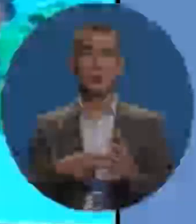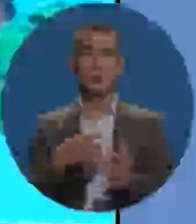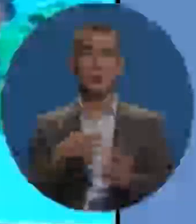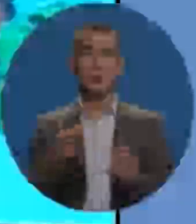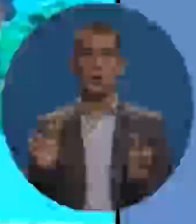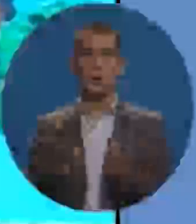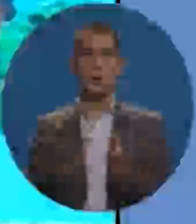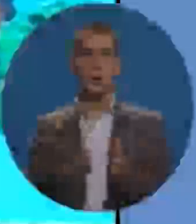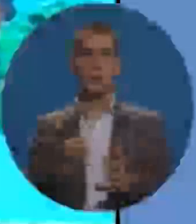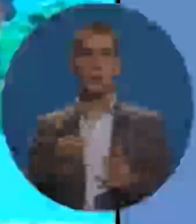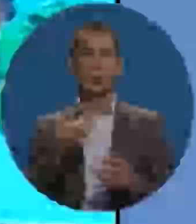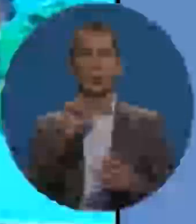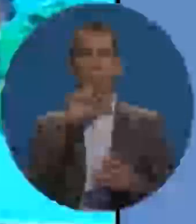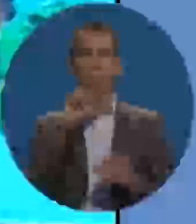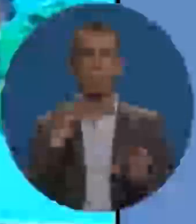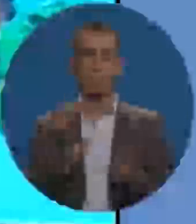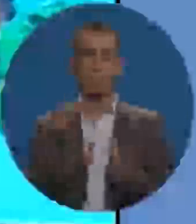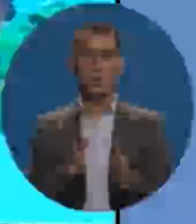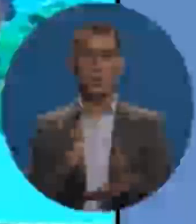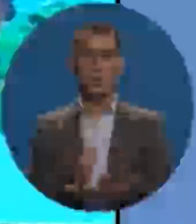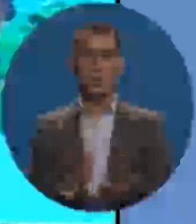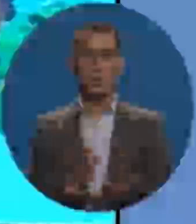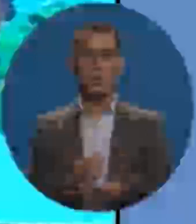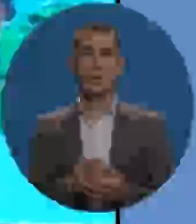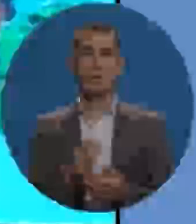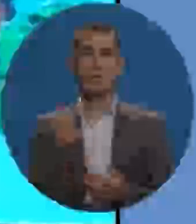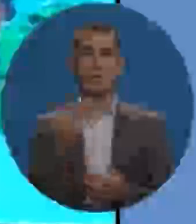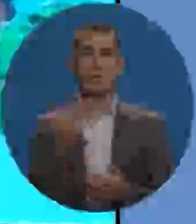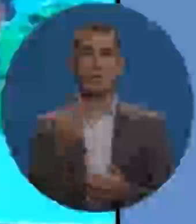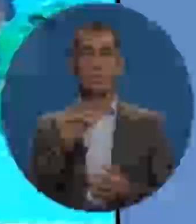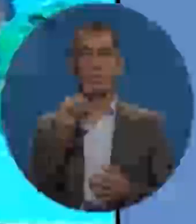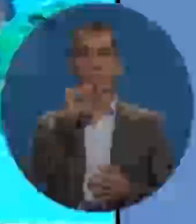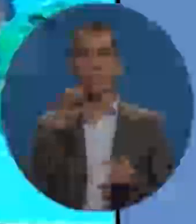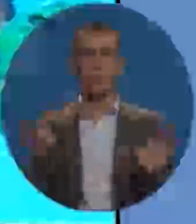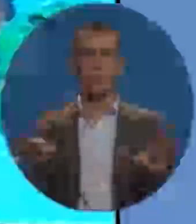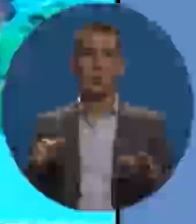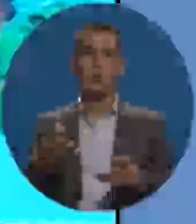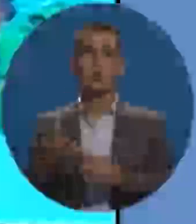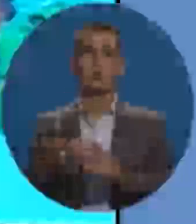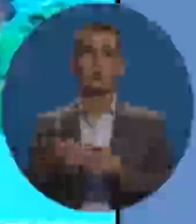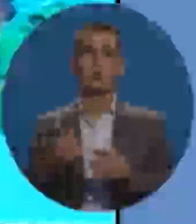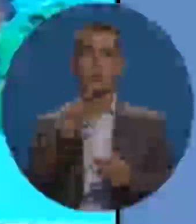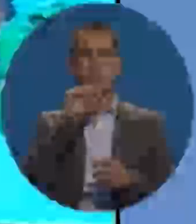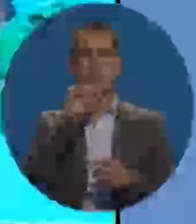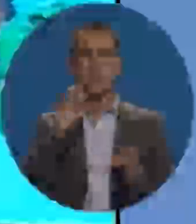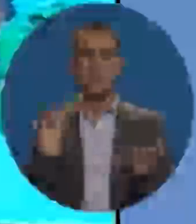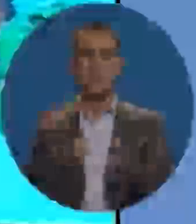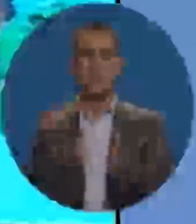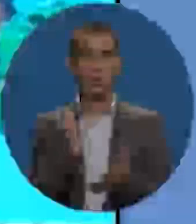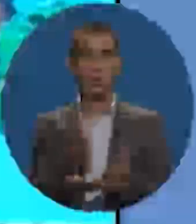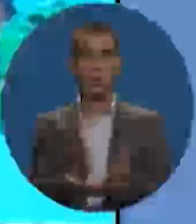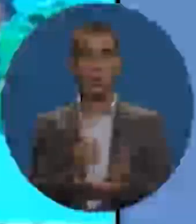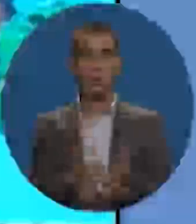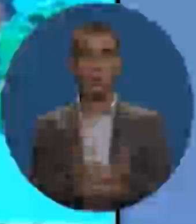кем шөжесі бар. Үшінші тауықтың неше шөжесі бар? Шәртін